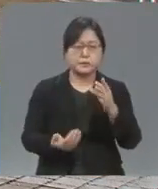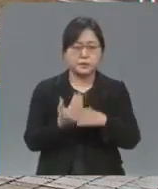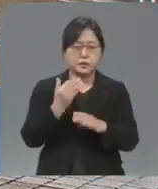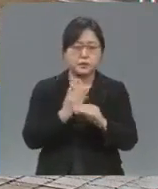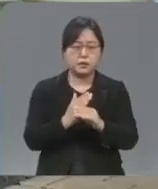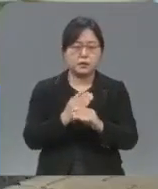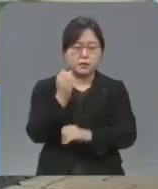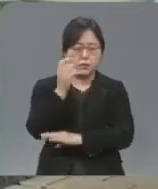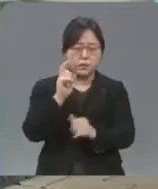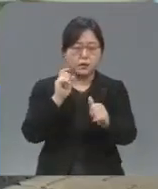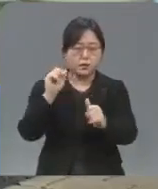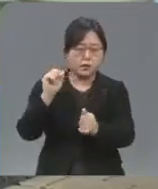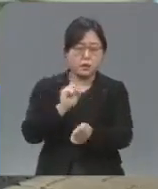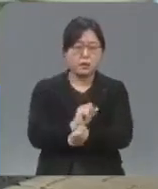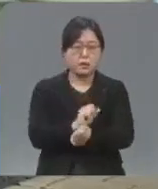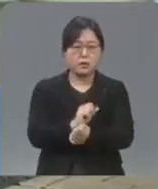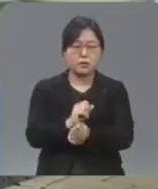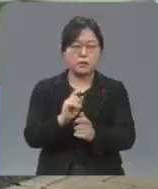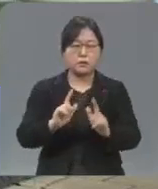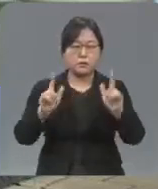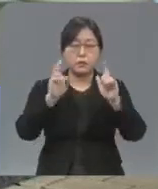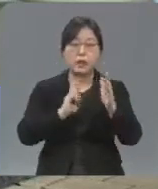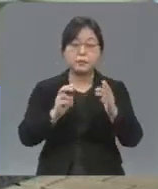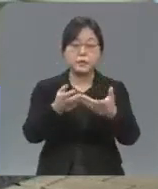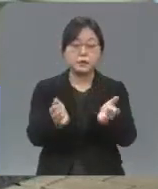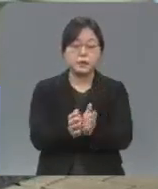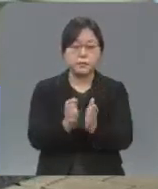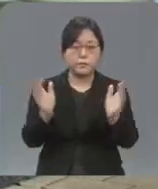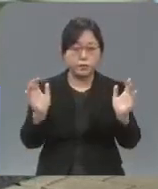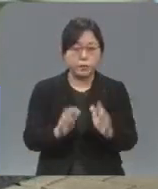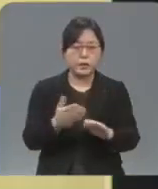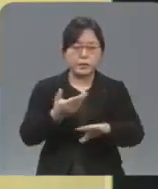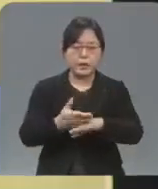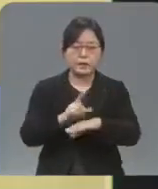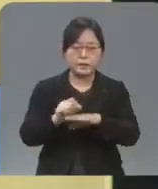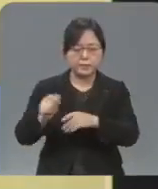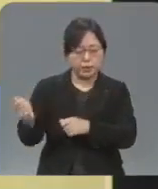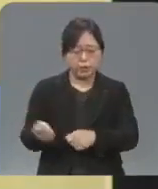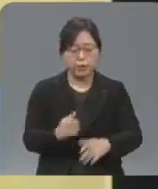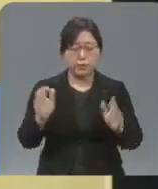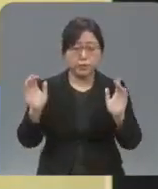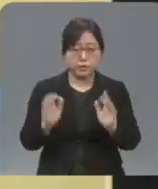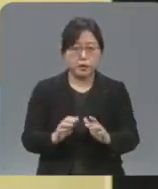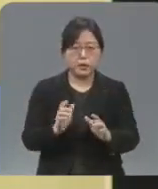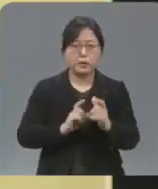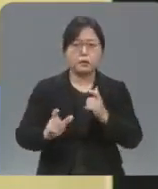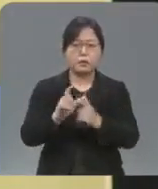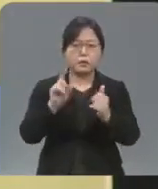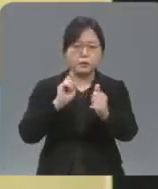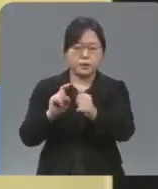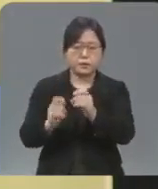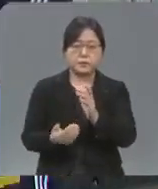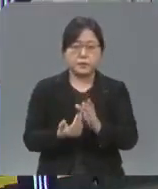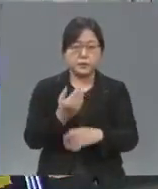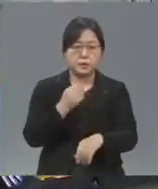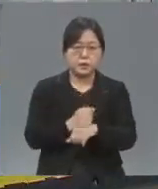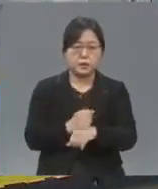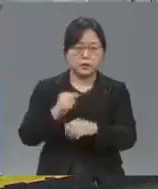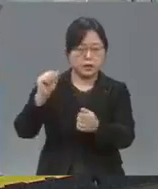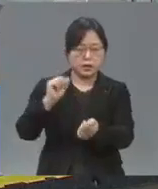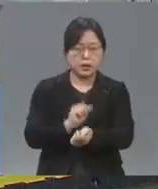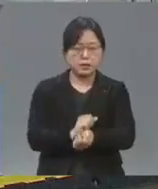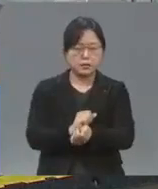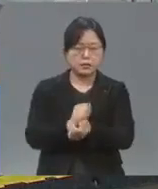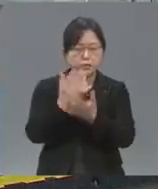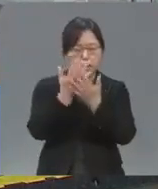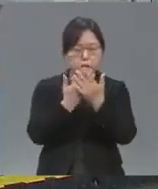광주에서는 기존 감염 경로인 동구 합창단 모임과 타 지역 골프 모임과 관련해서 추가 확진자가 나오고 감염 경로를